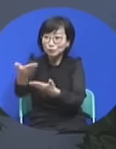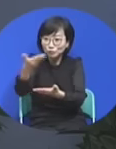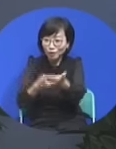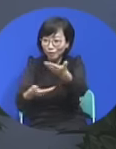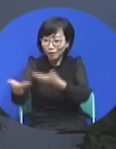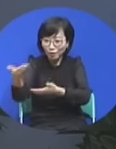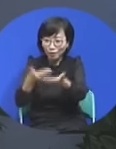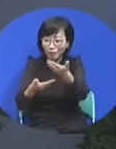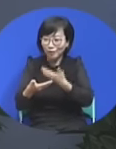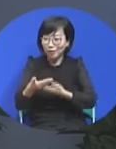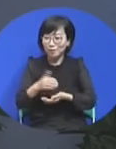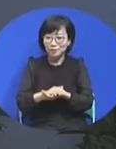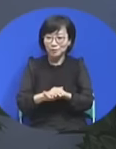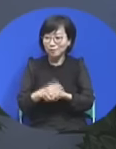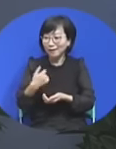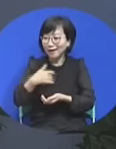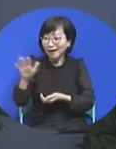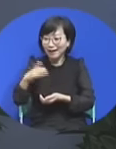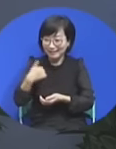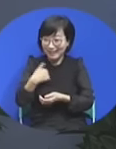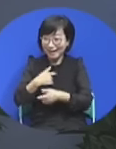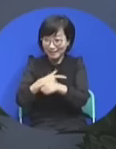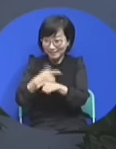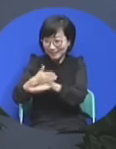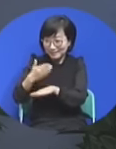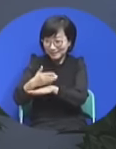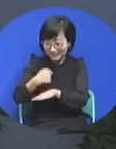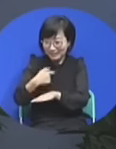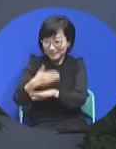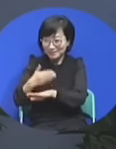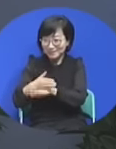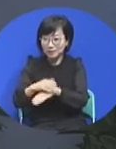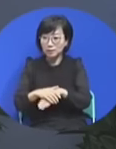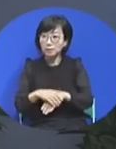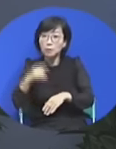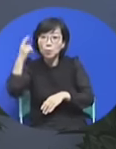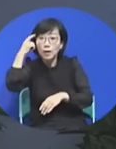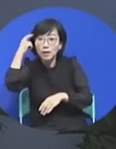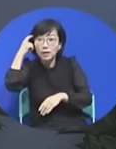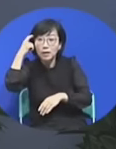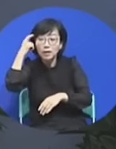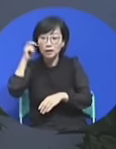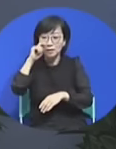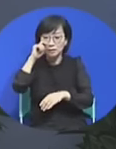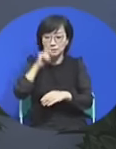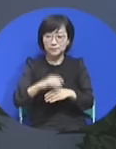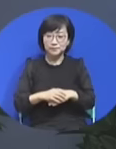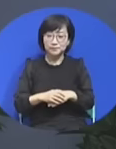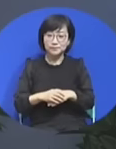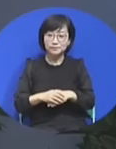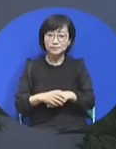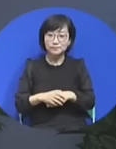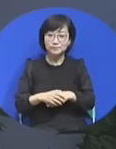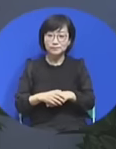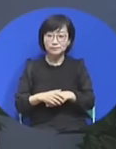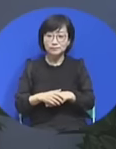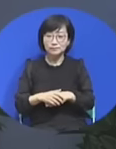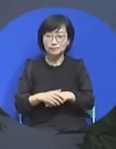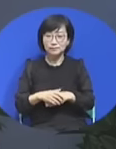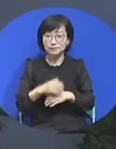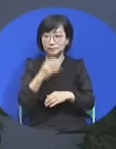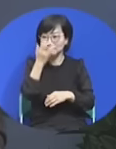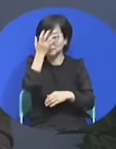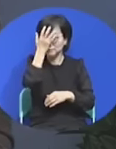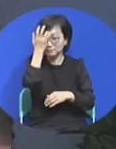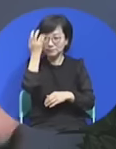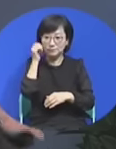thank you instead." 아니 왜요? And the person would say, "Why?" 제가 이 조건을 그렸거든요. Because I only have one condition to work here. 뭔 조건입니까? What